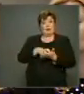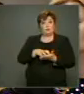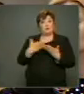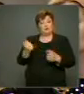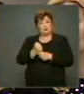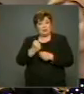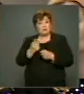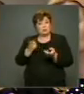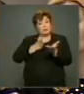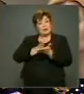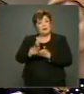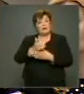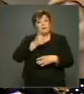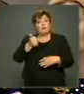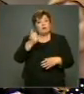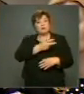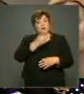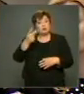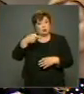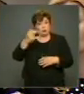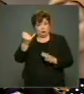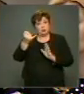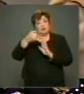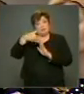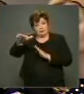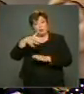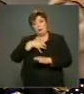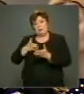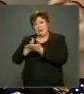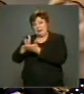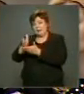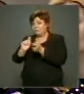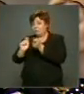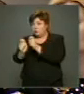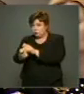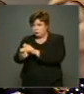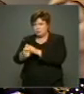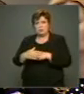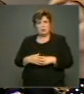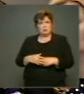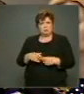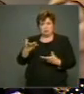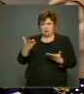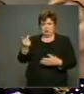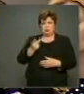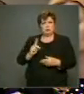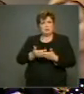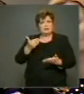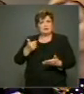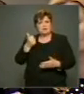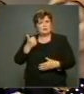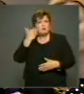että vuodesta 2016 eteenpäin linja muuttuisi, ja voidaan kysyä heti, että miksi vasta vuonna 2016,